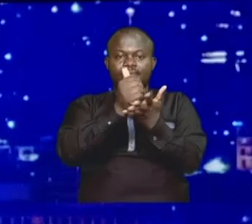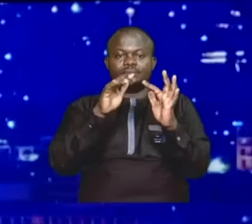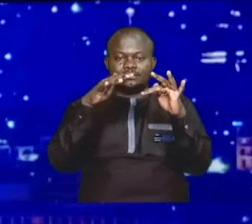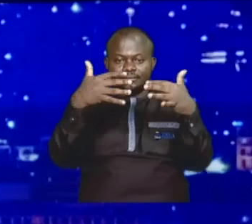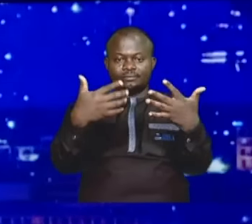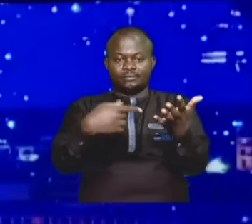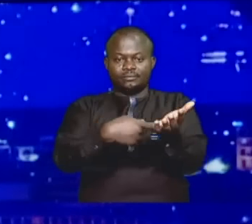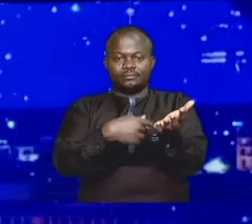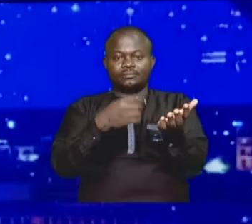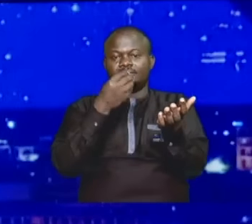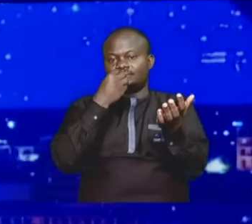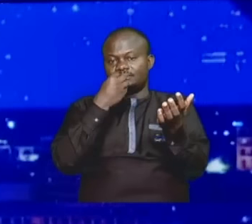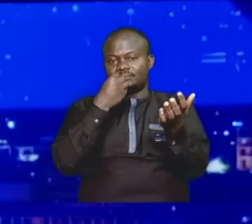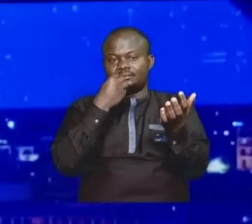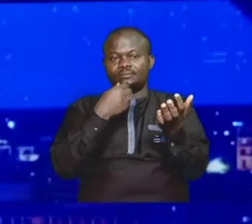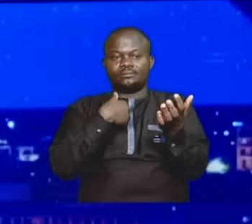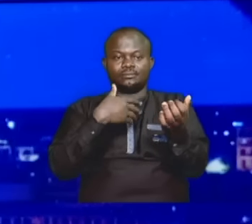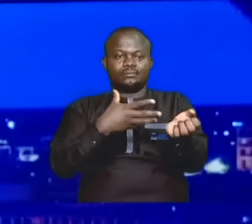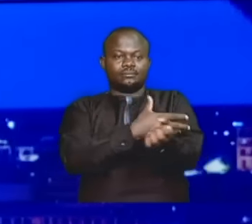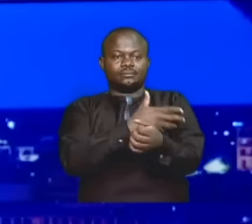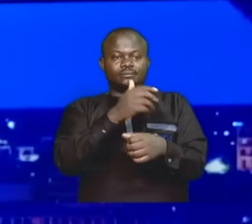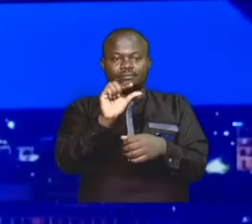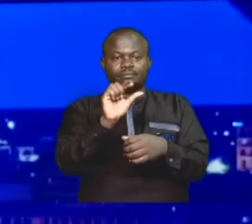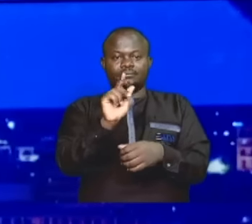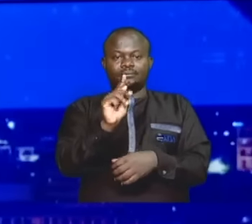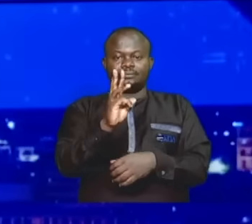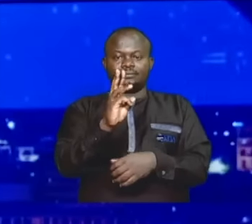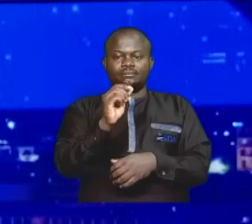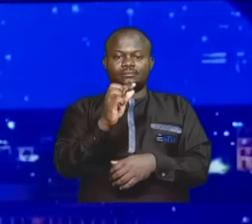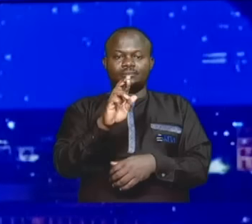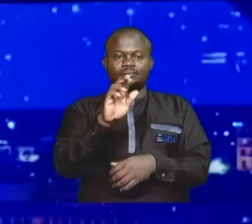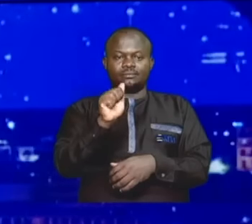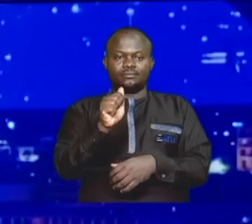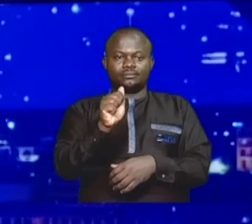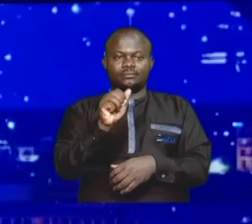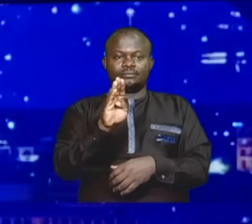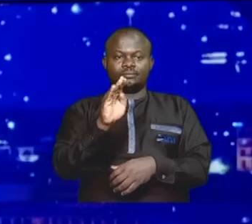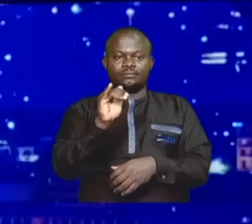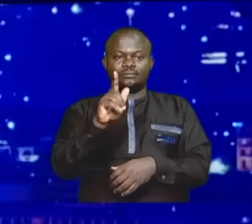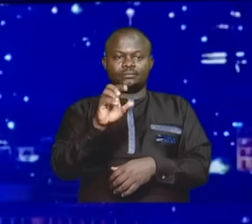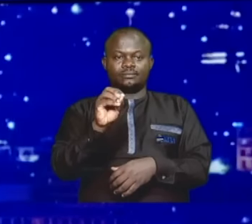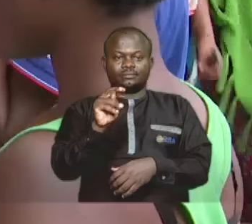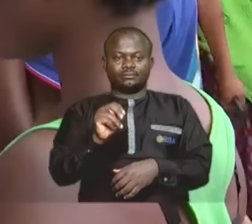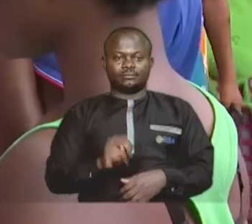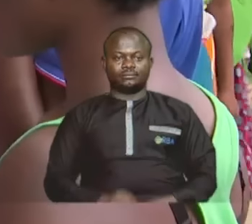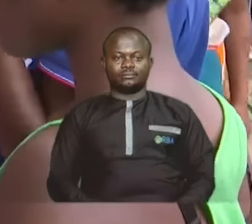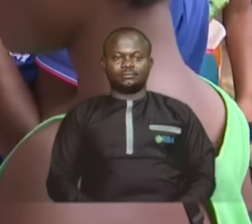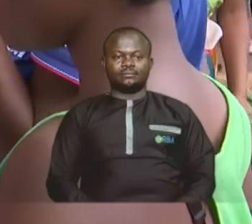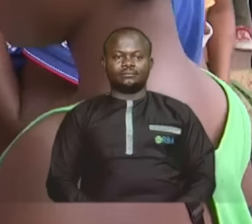ndetse n'amafunguro ku bafite amikoro make. Kwigira Isa na Byron Ndayambaje.